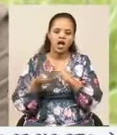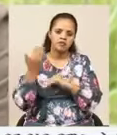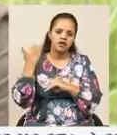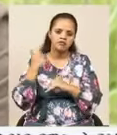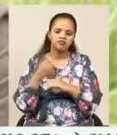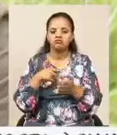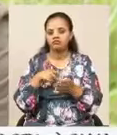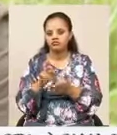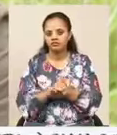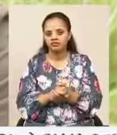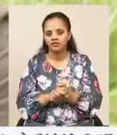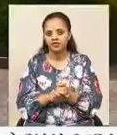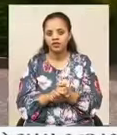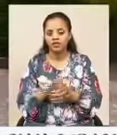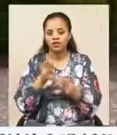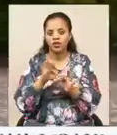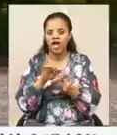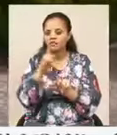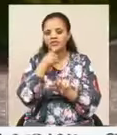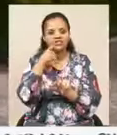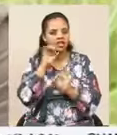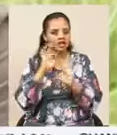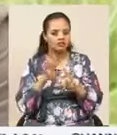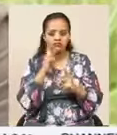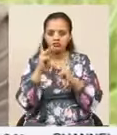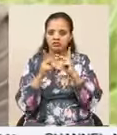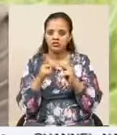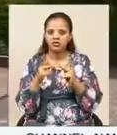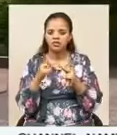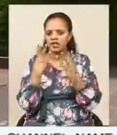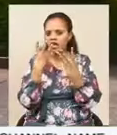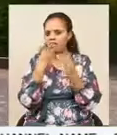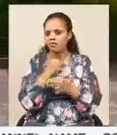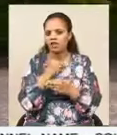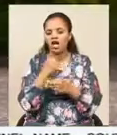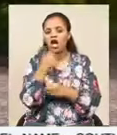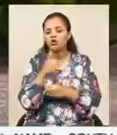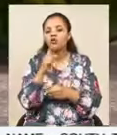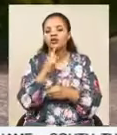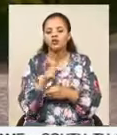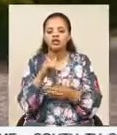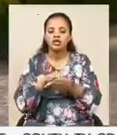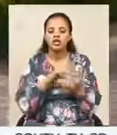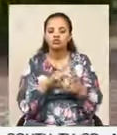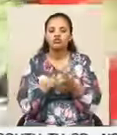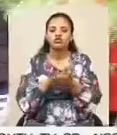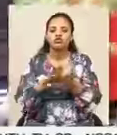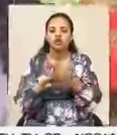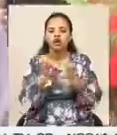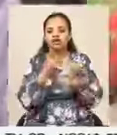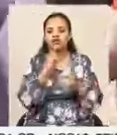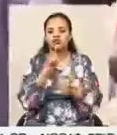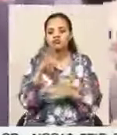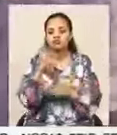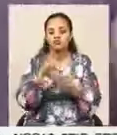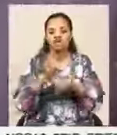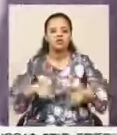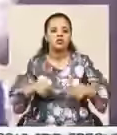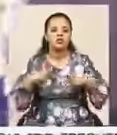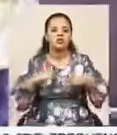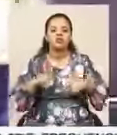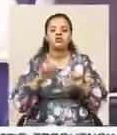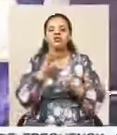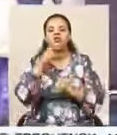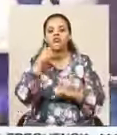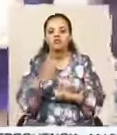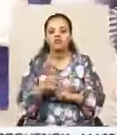ካቻምናም ተተክሏል። አንድም የደረቀ የለም። ታየው ግቢው በጣም ያምራል። አረንጓዴ ነው። እንደገና ደግሞ ንጹህ አየር ነው። ዛፍ መትከል ህይወትን